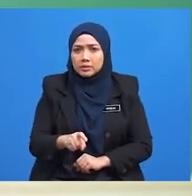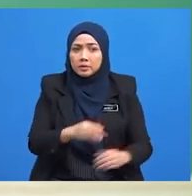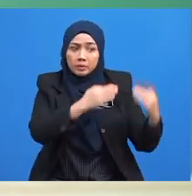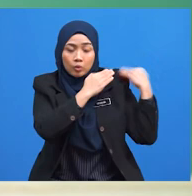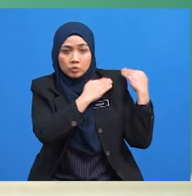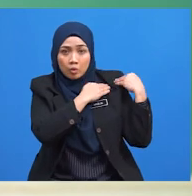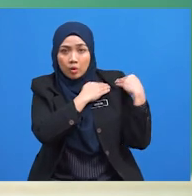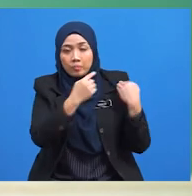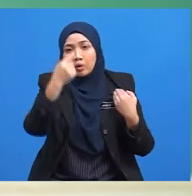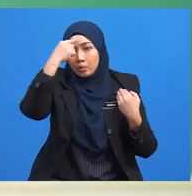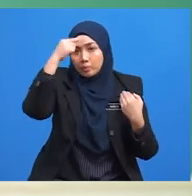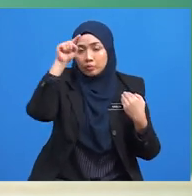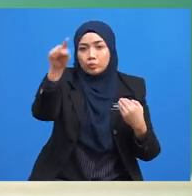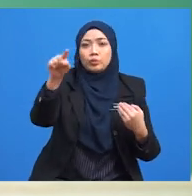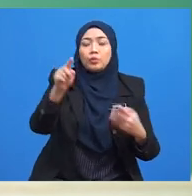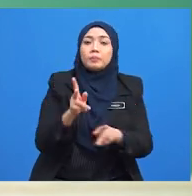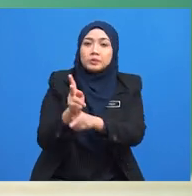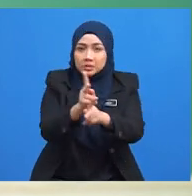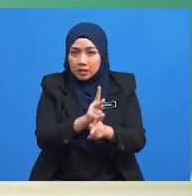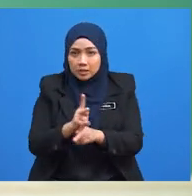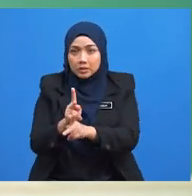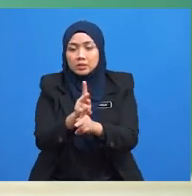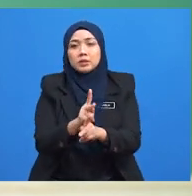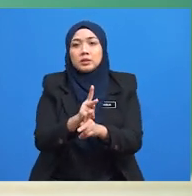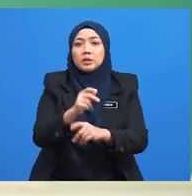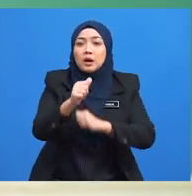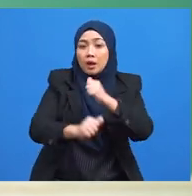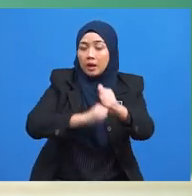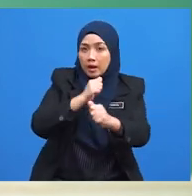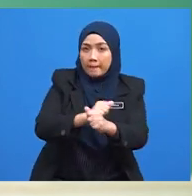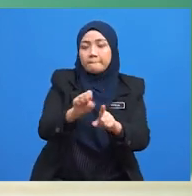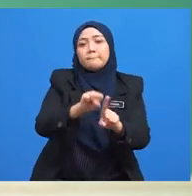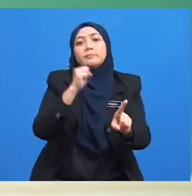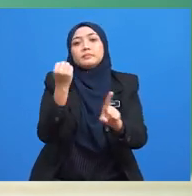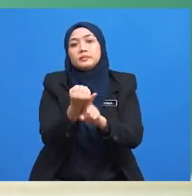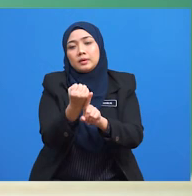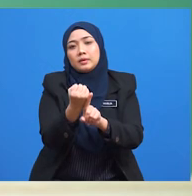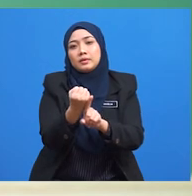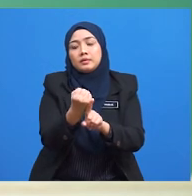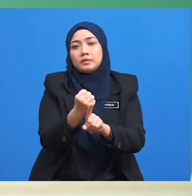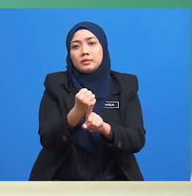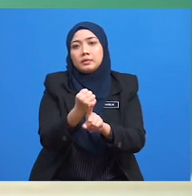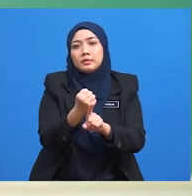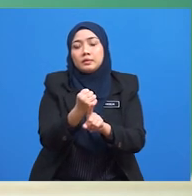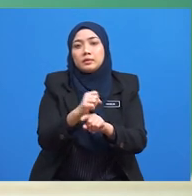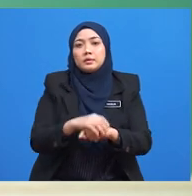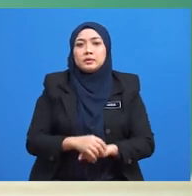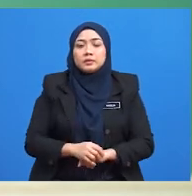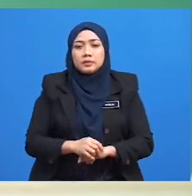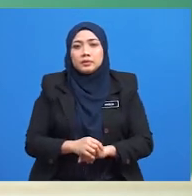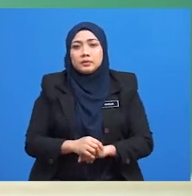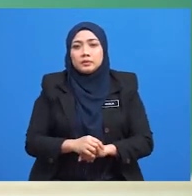penting untuk turut serta menjaga alam sekitar supaya gangguan yang dahsyat terhadap sesuatu